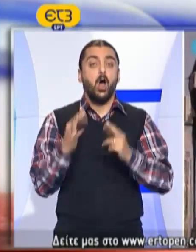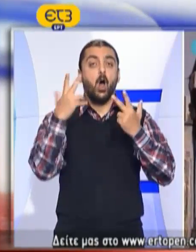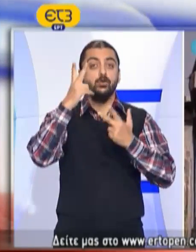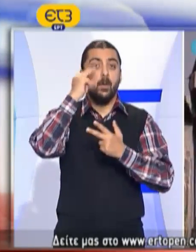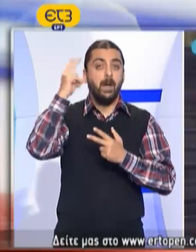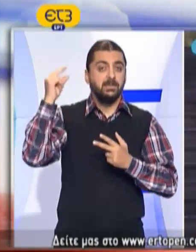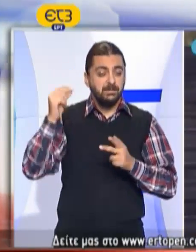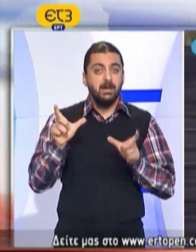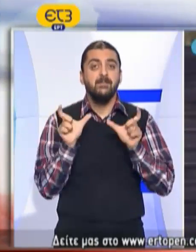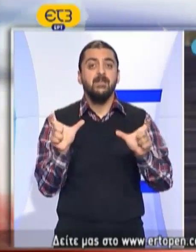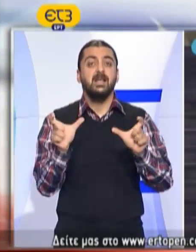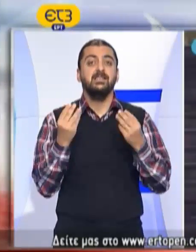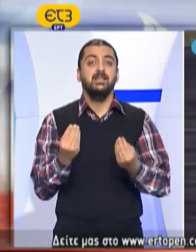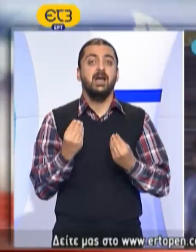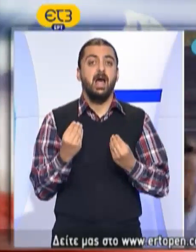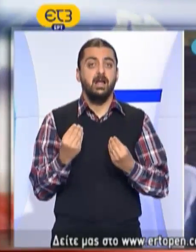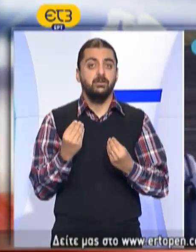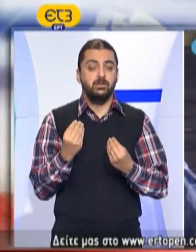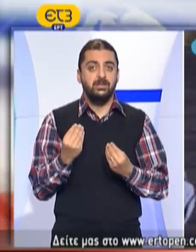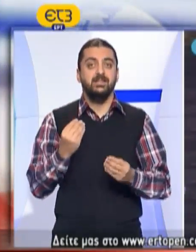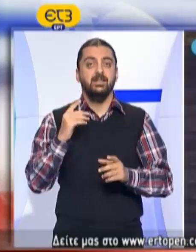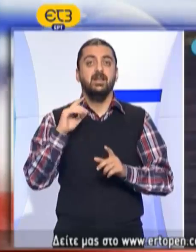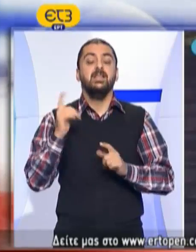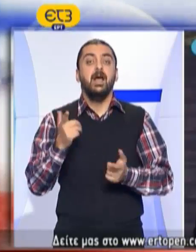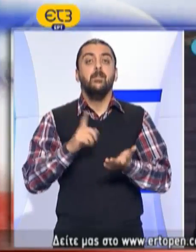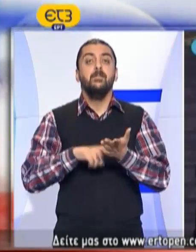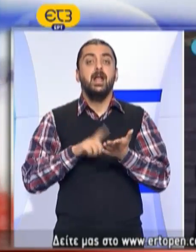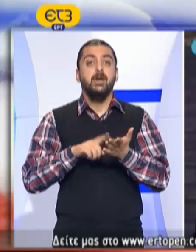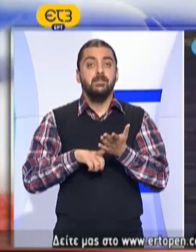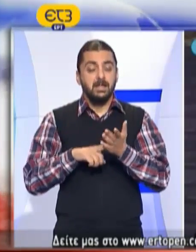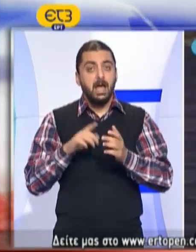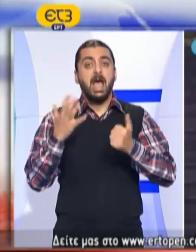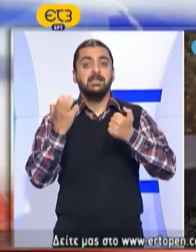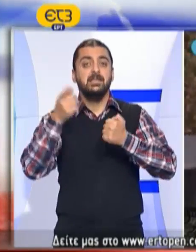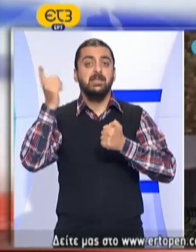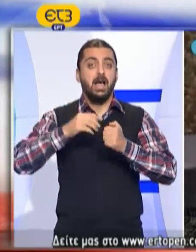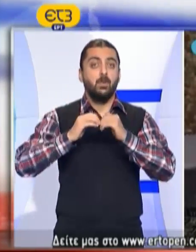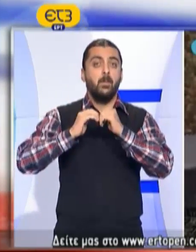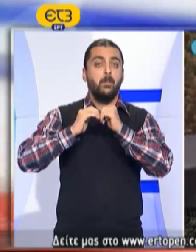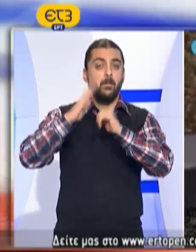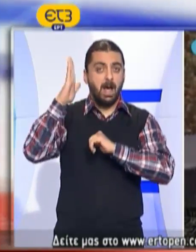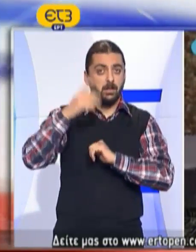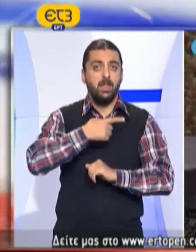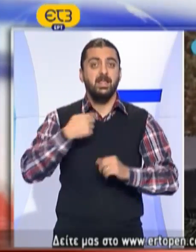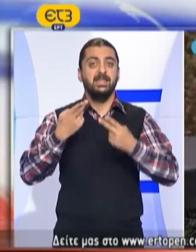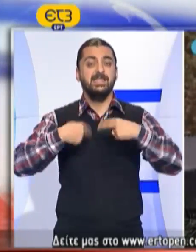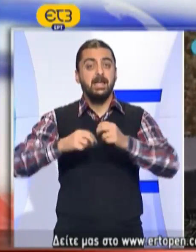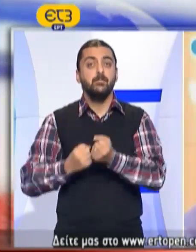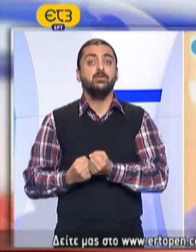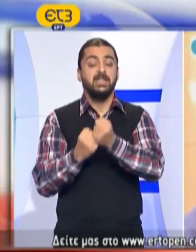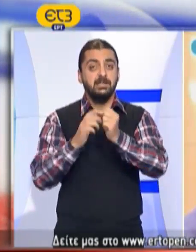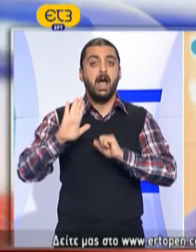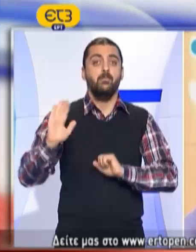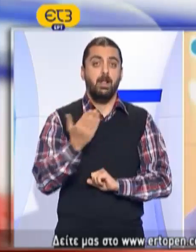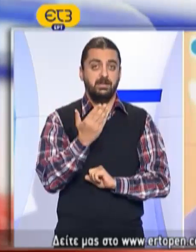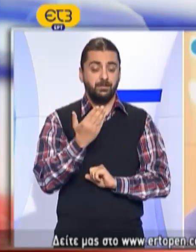πόλης, το 50% της υποστήριξης των βιβλιοθηκών και πάνω από το 60% της γενικότερης διοικητικής υποστήριξης.